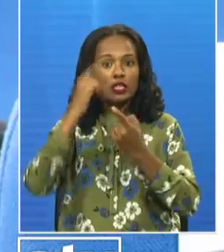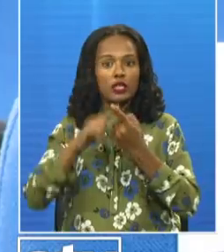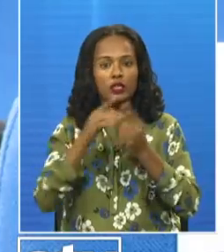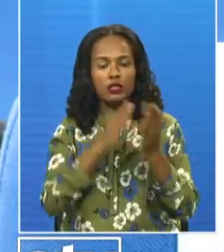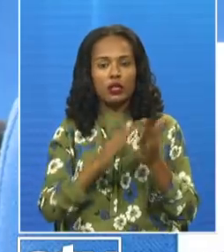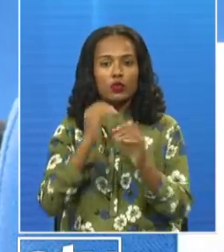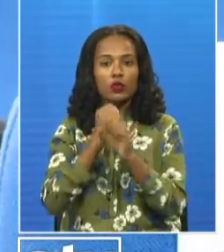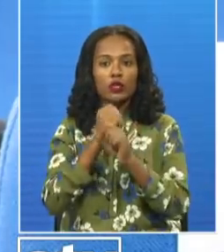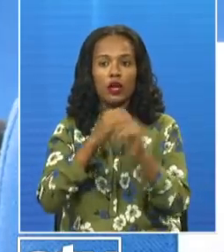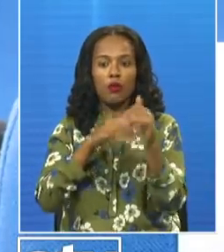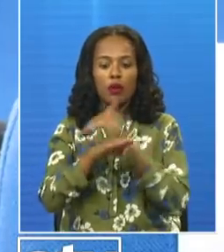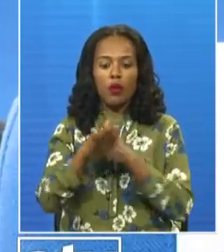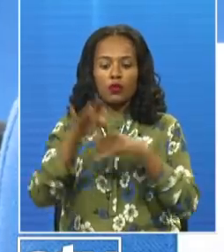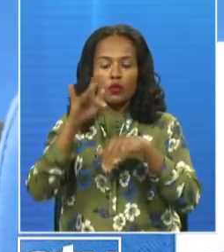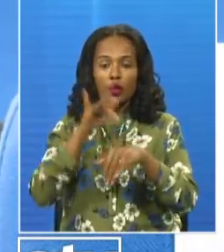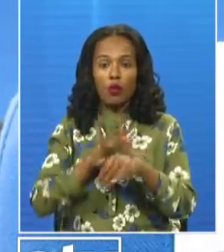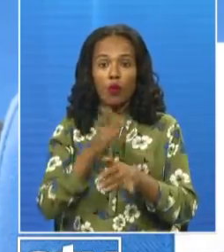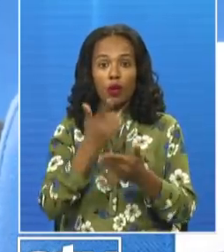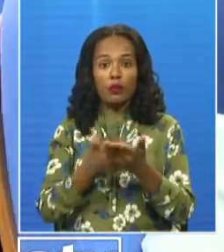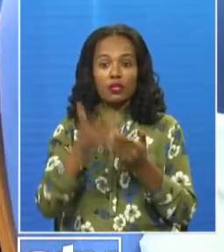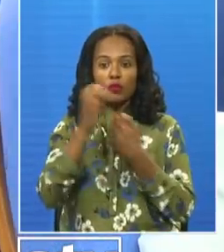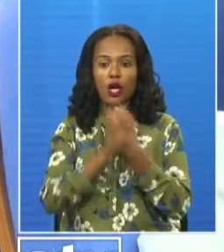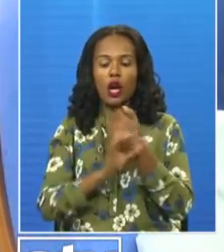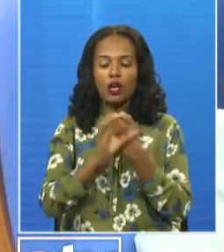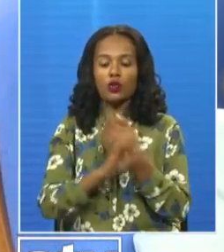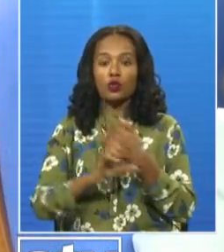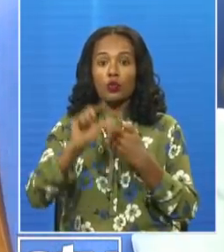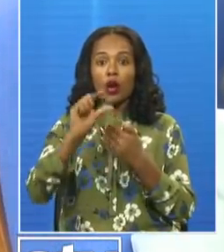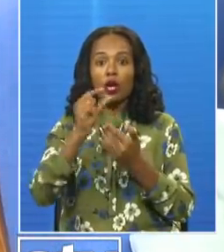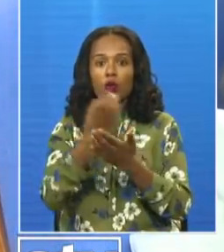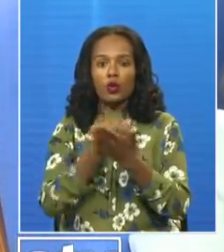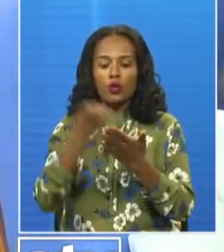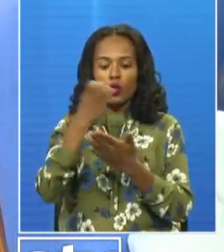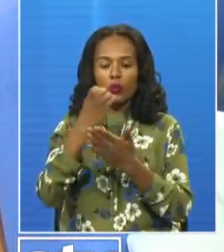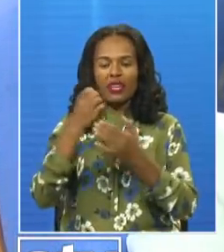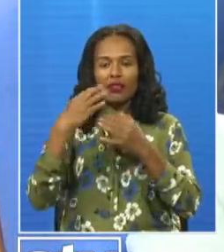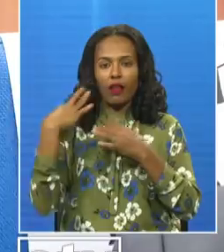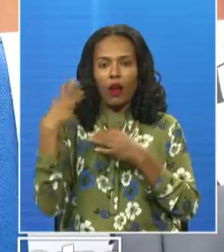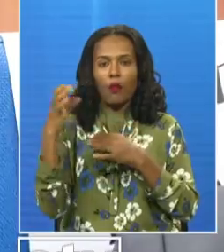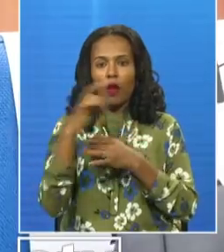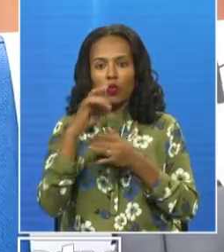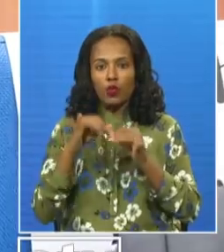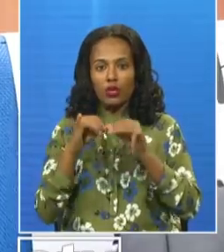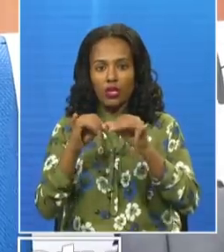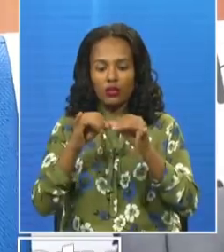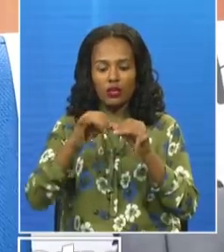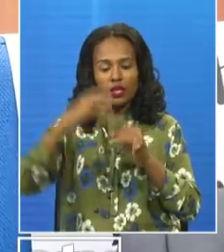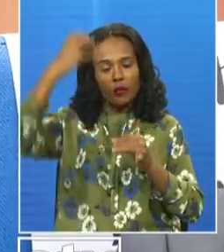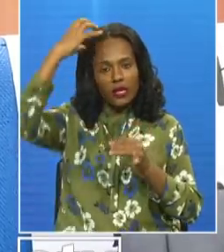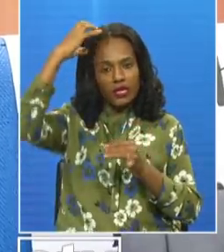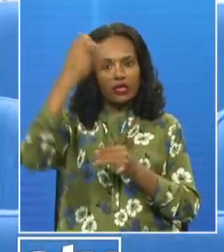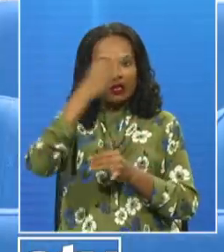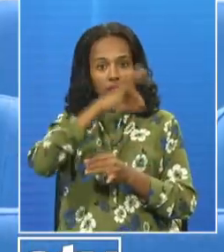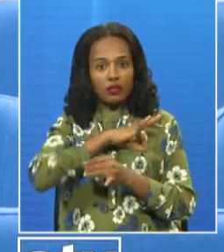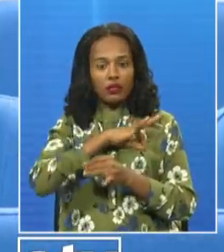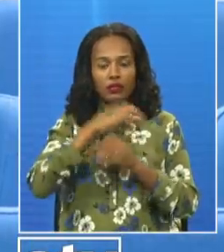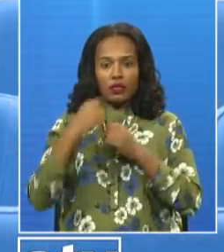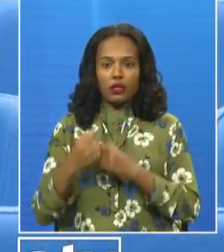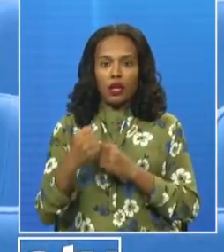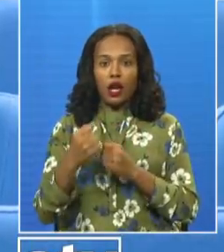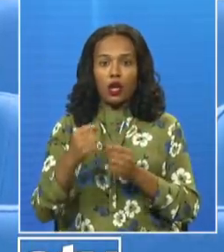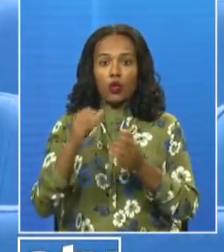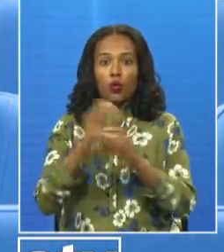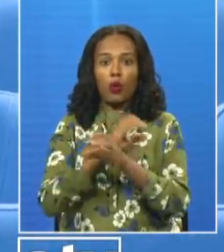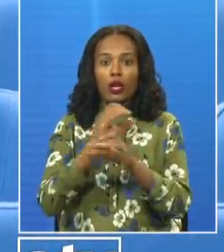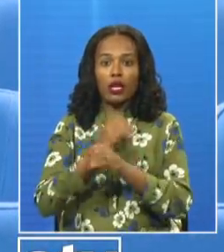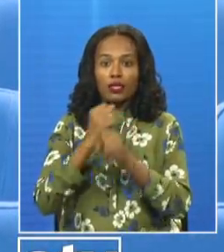ስራ መገባቱን ጠቁመዋል። በዚህም የሀገሪቱ ማክሮ ኢኮኖሚ ጤናማ ሆኖ እንዲሄድ ለማድረግ የመንግስት ገቢ አቅም እንዲጠናከር እንዲሁም